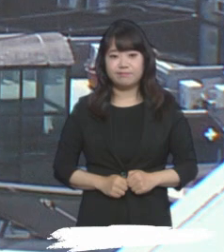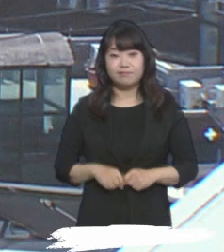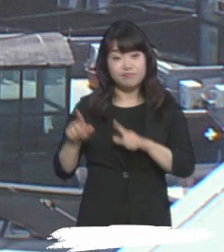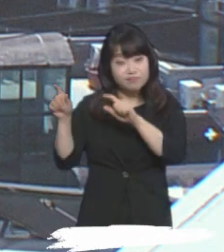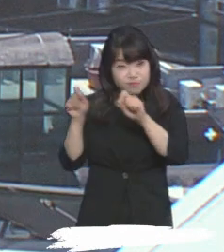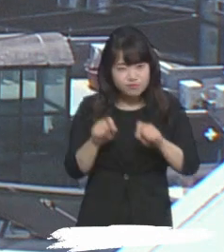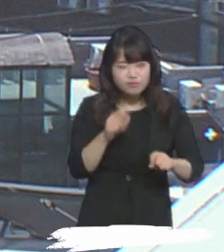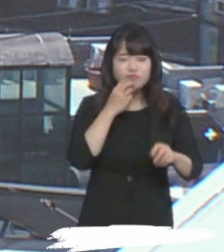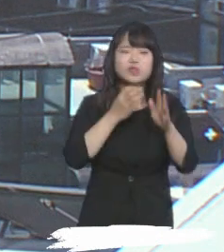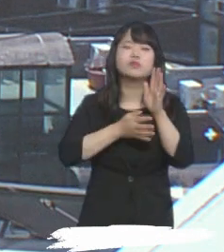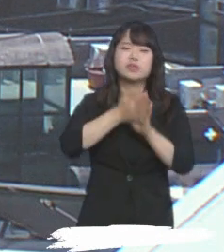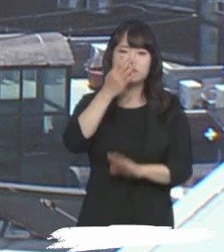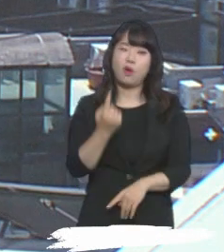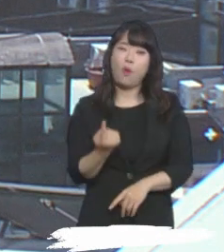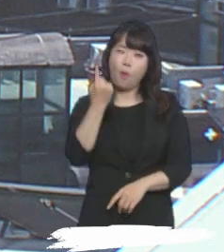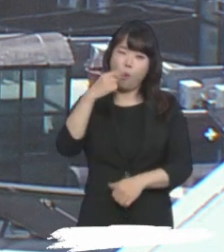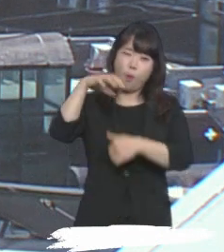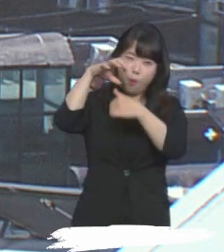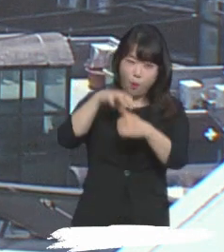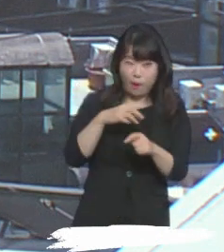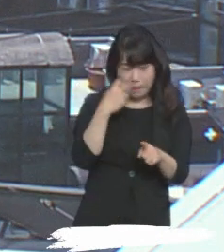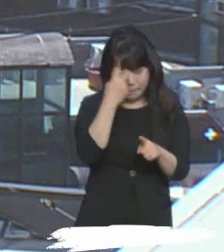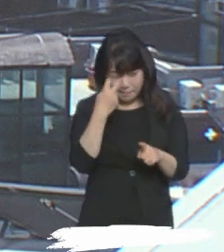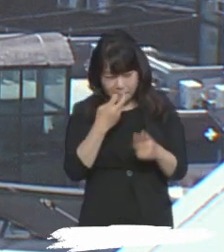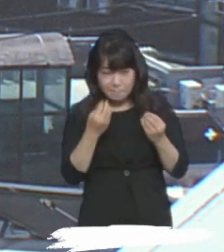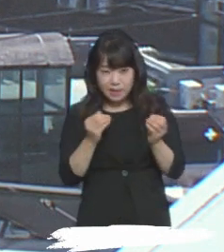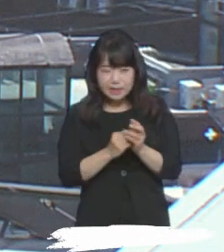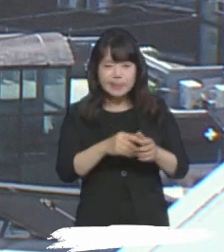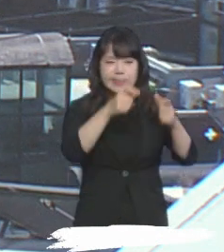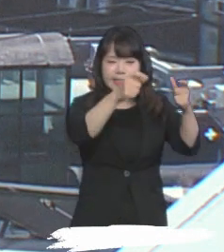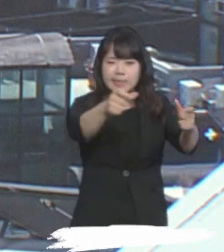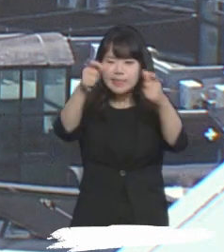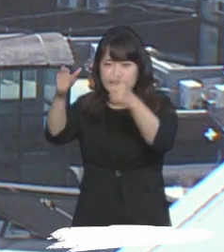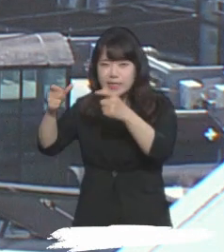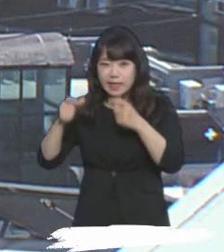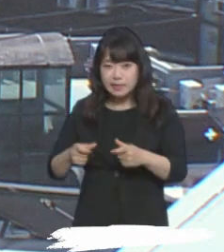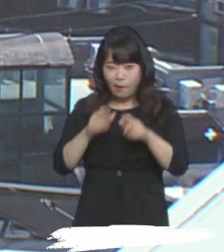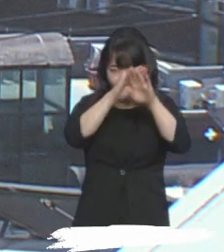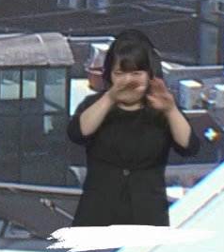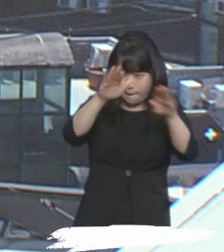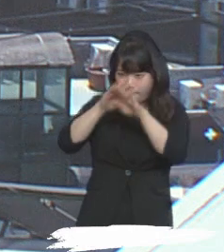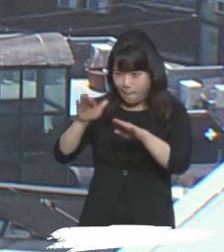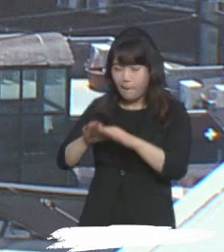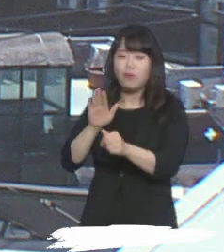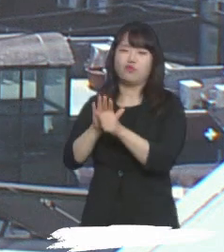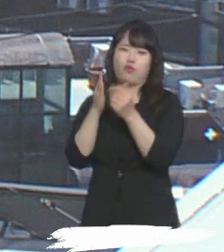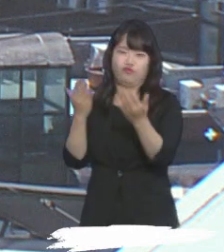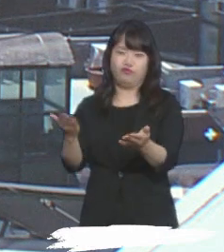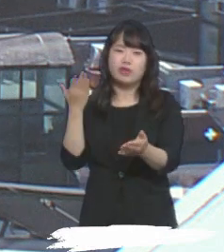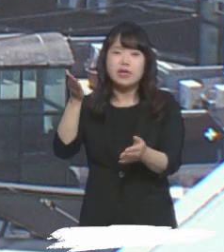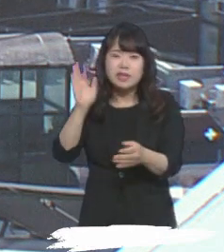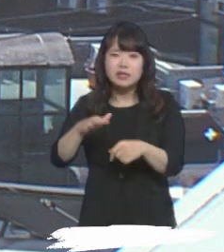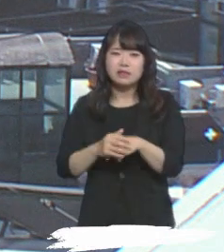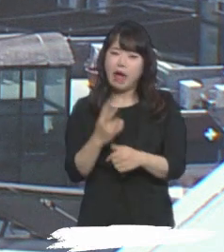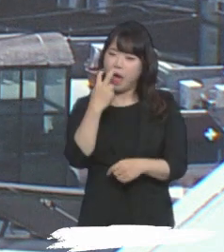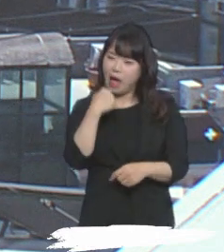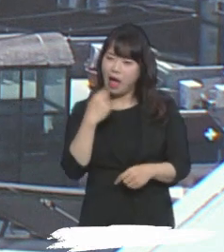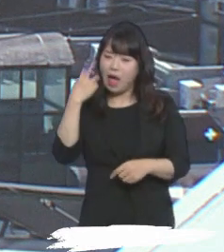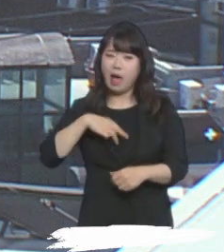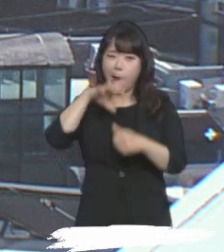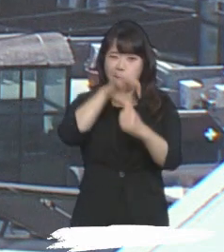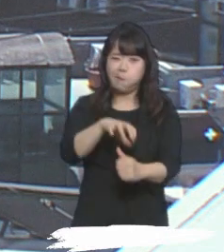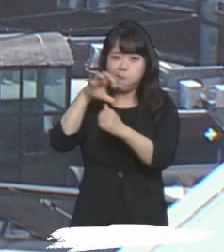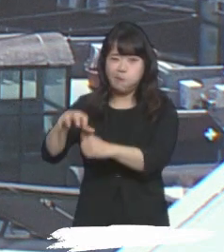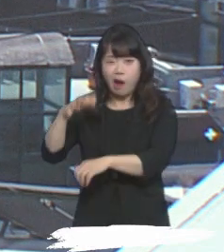이처럼 서울시는 고도 제한 전반을 검토해 지역별로 묶인 층수를 하나씩 풀고 있습니다. 하지만 중복 규제로 인한